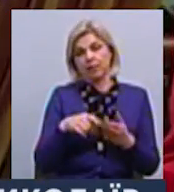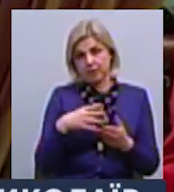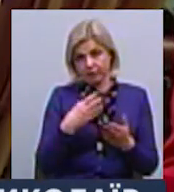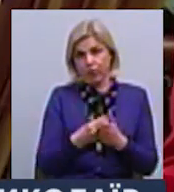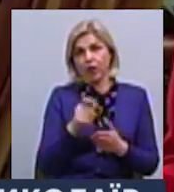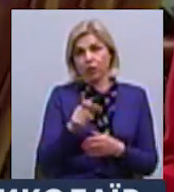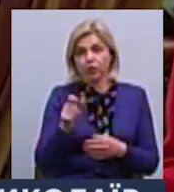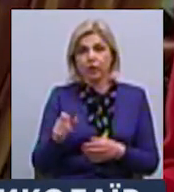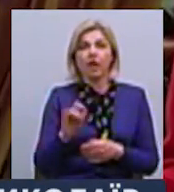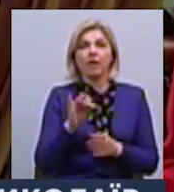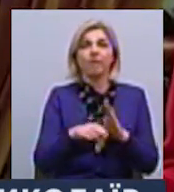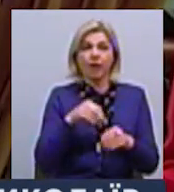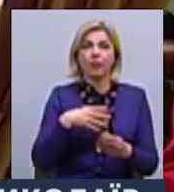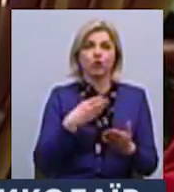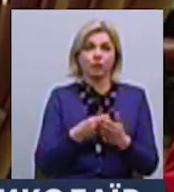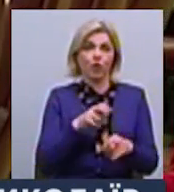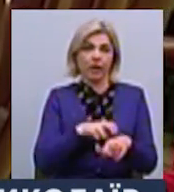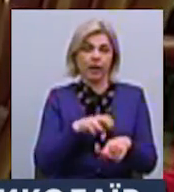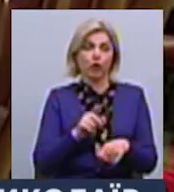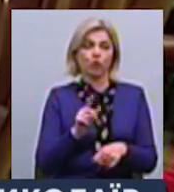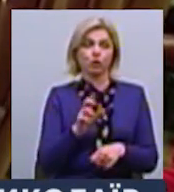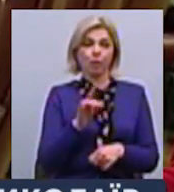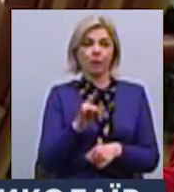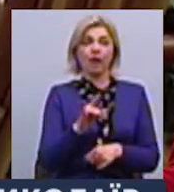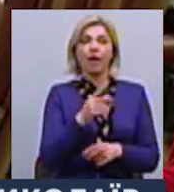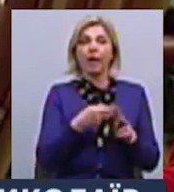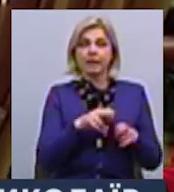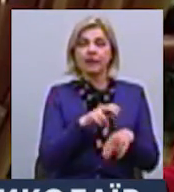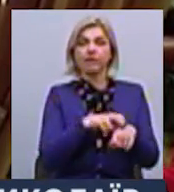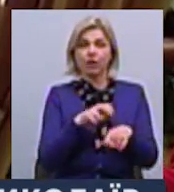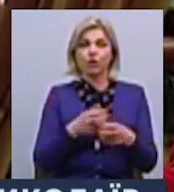них, а пацієнти самі обрали своїх лікарів, щоб ті лікарі